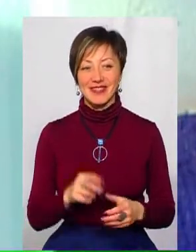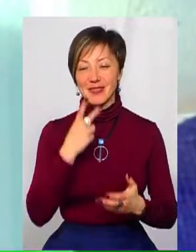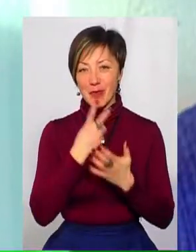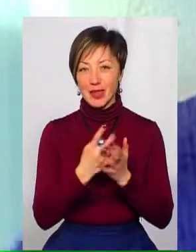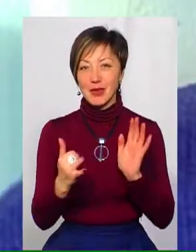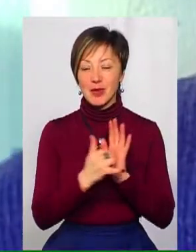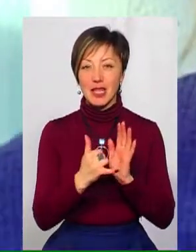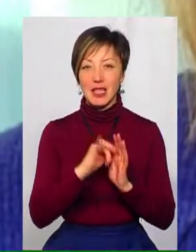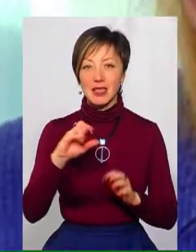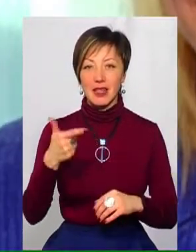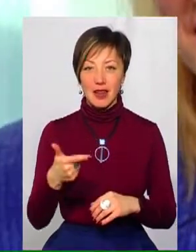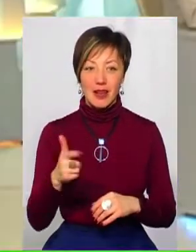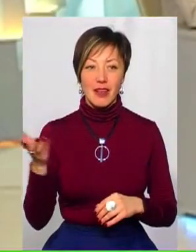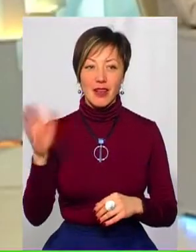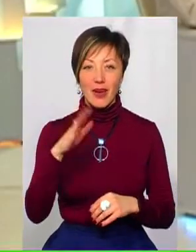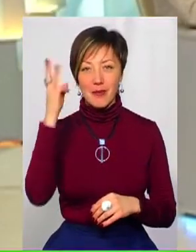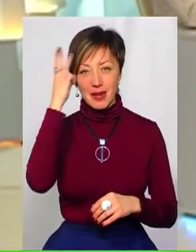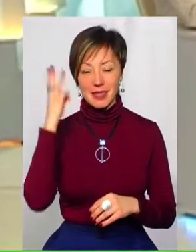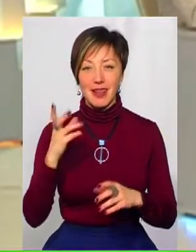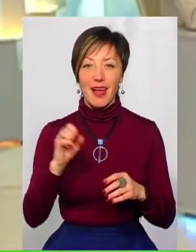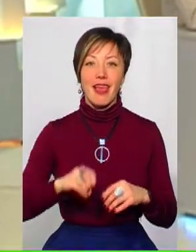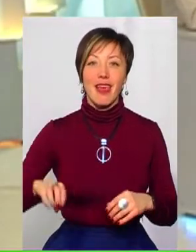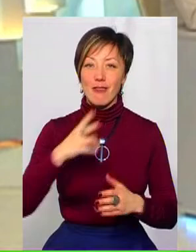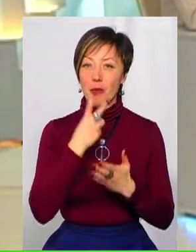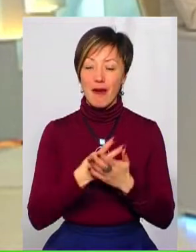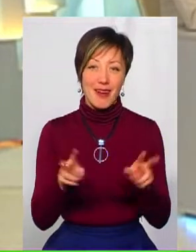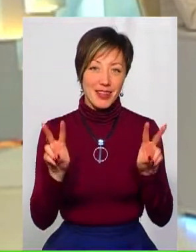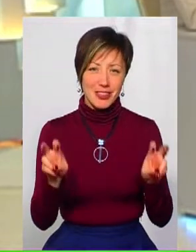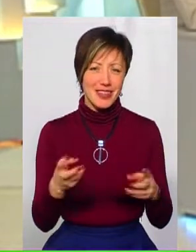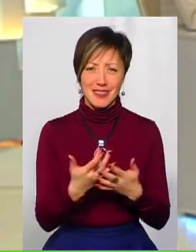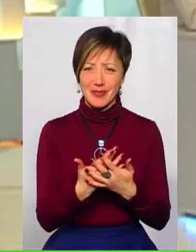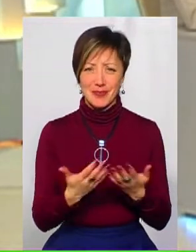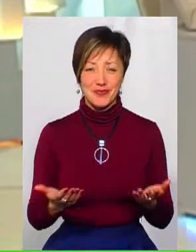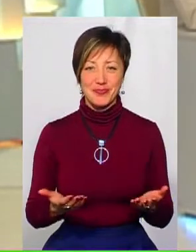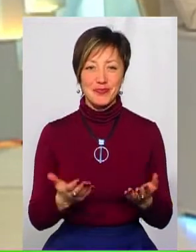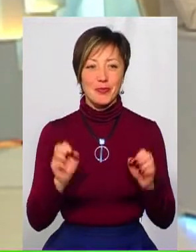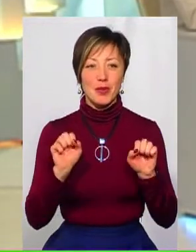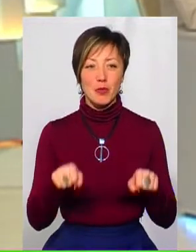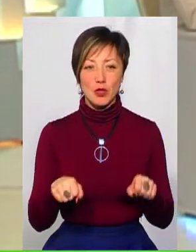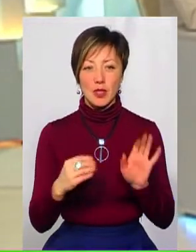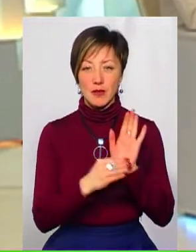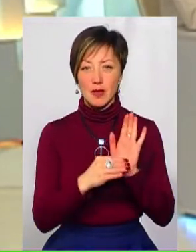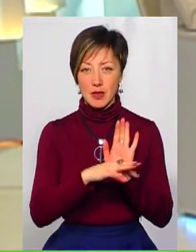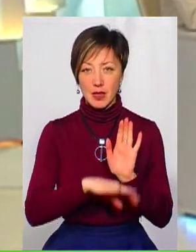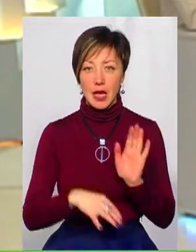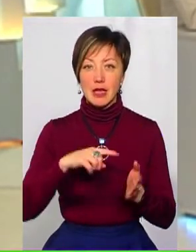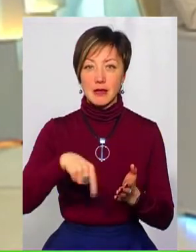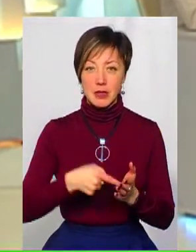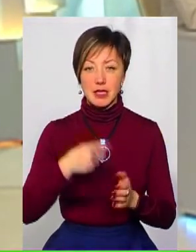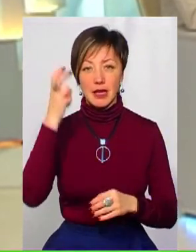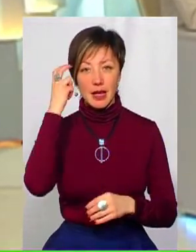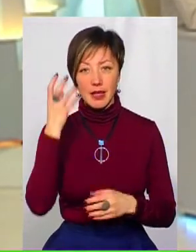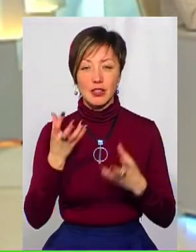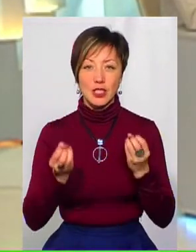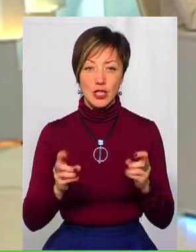інстаграмі, теж написала «Йоу, Хмельницький на Євробаченні», ви знаєте, ну, бо там можуть, навіть в титрах можуть писати, що я з міста Київ, там,